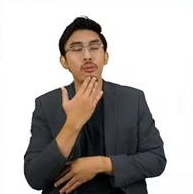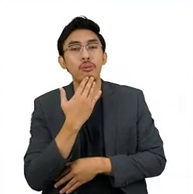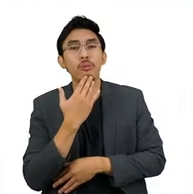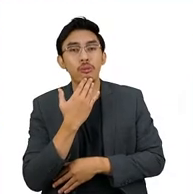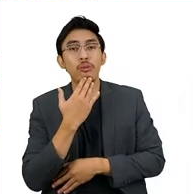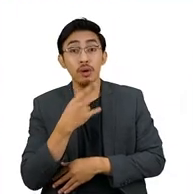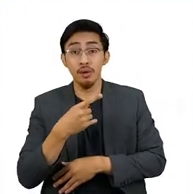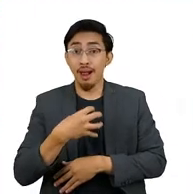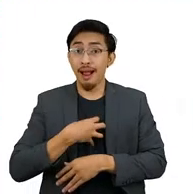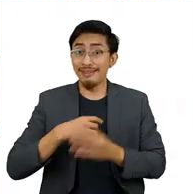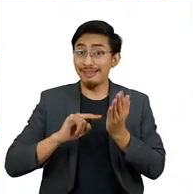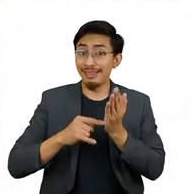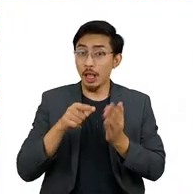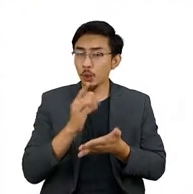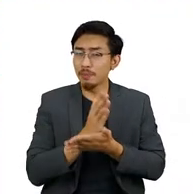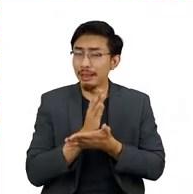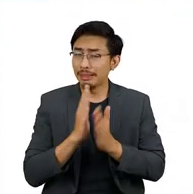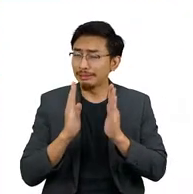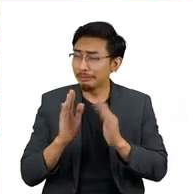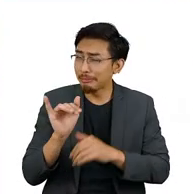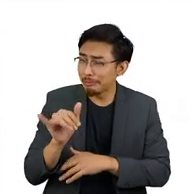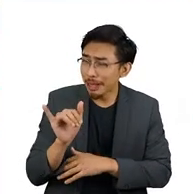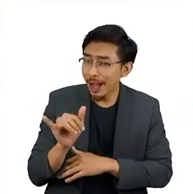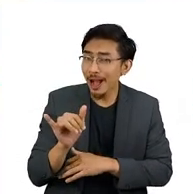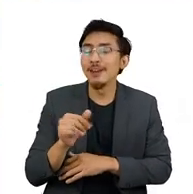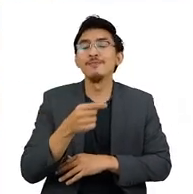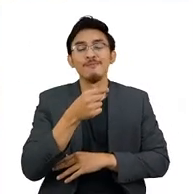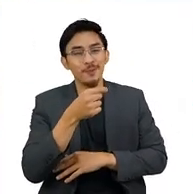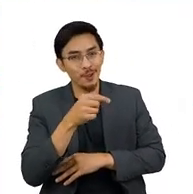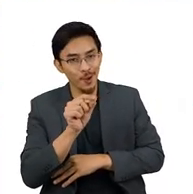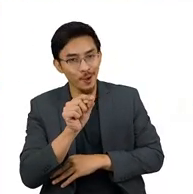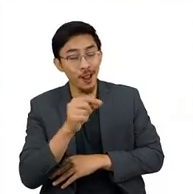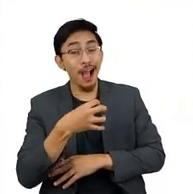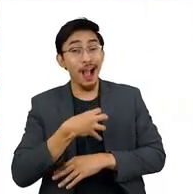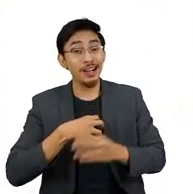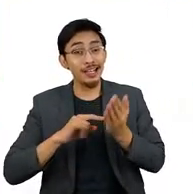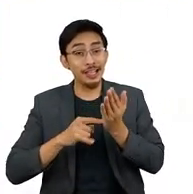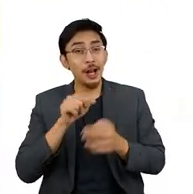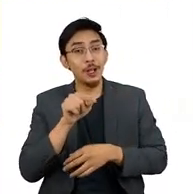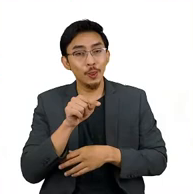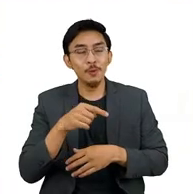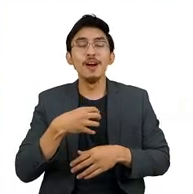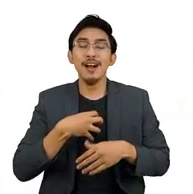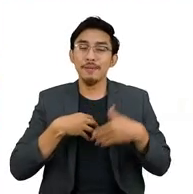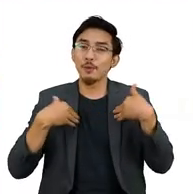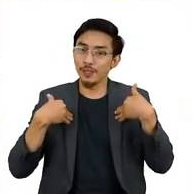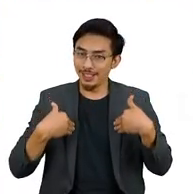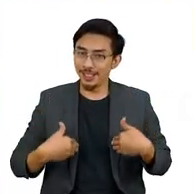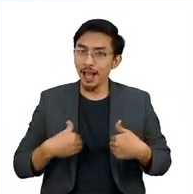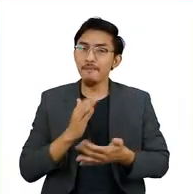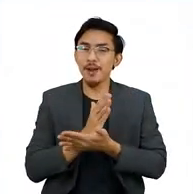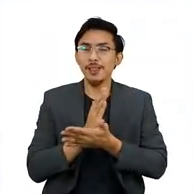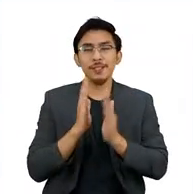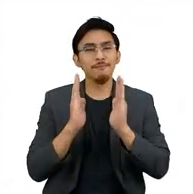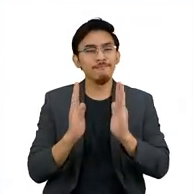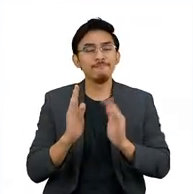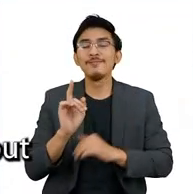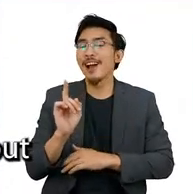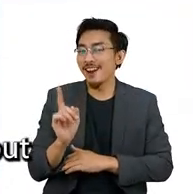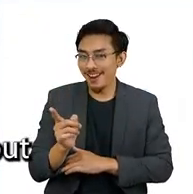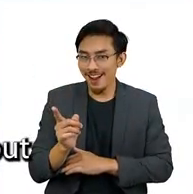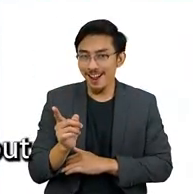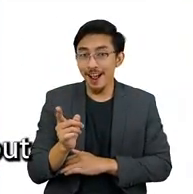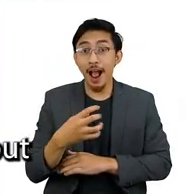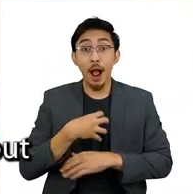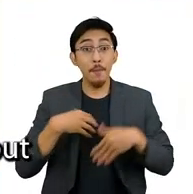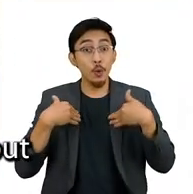begitu. Jadi hak digital pun bisa dibatasi ya? Betul. Hak digital adalah hak asasi manusia yang dapat dibatasi.